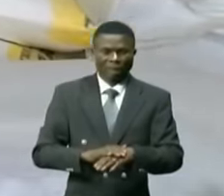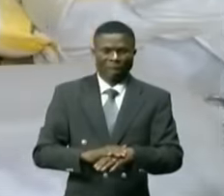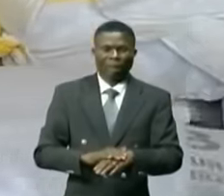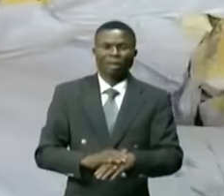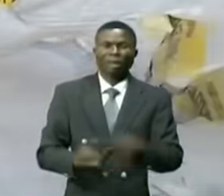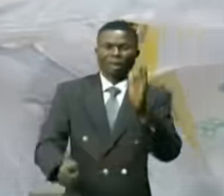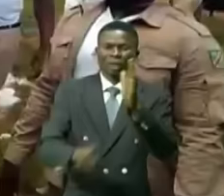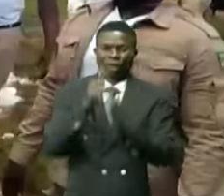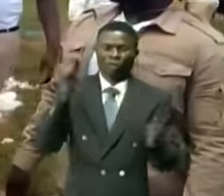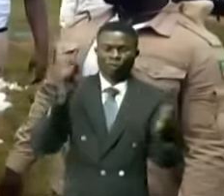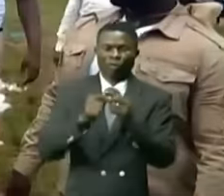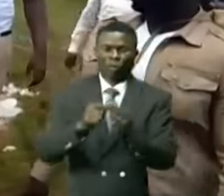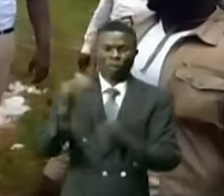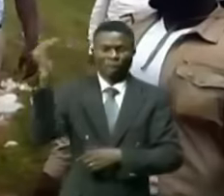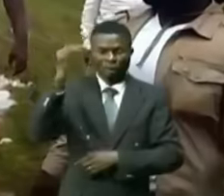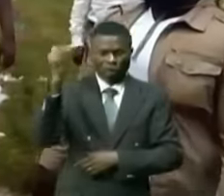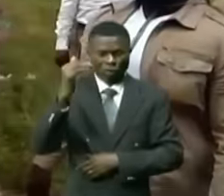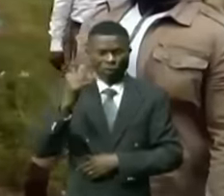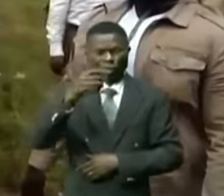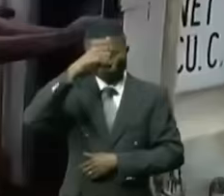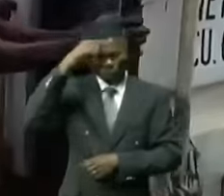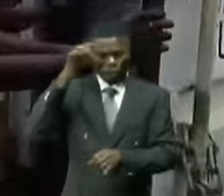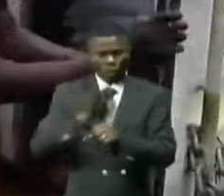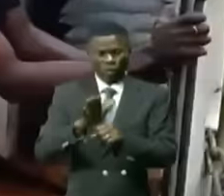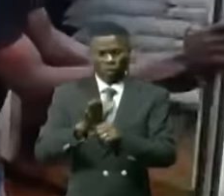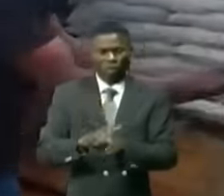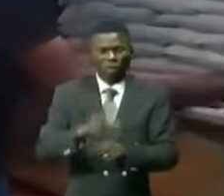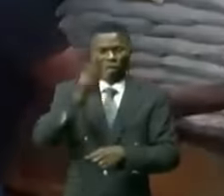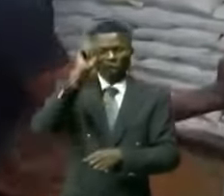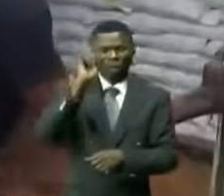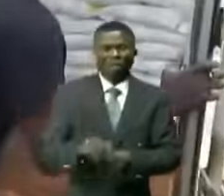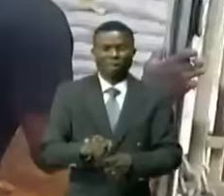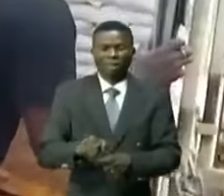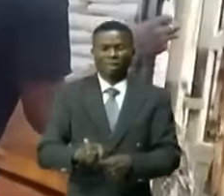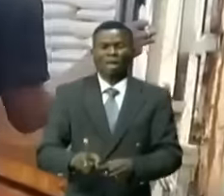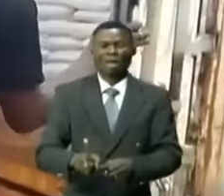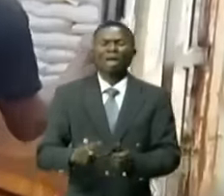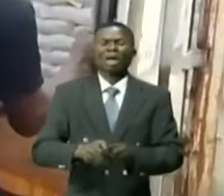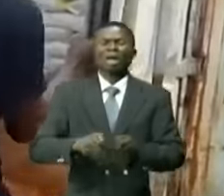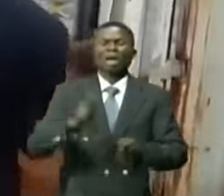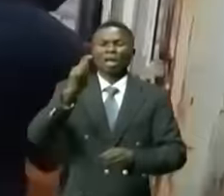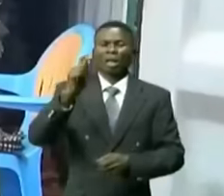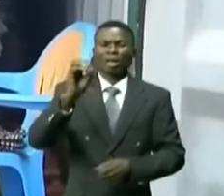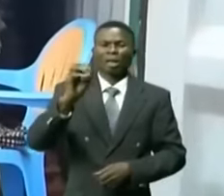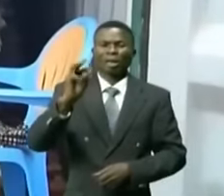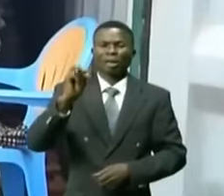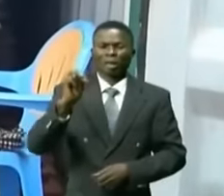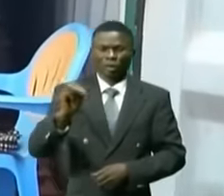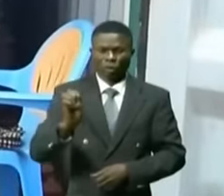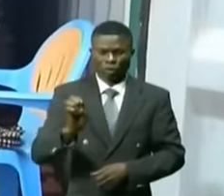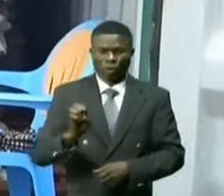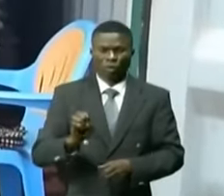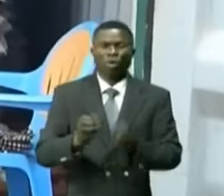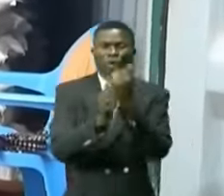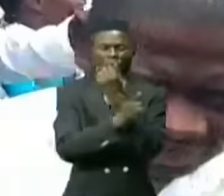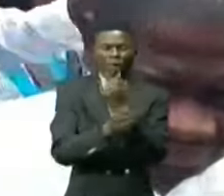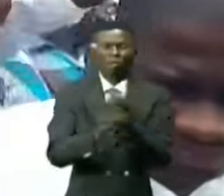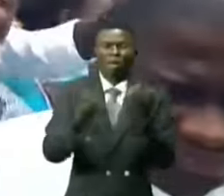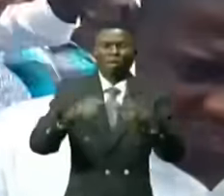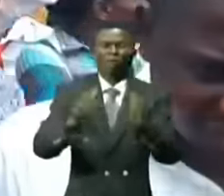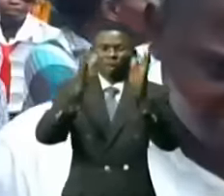et décembre. Après ce premier lot de 100 tonnes de sacs de 25 kilos à vendre auprès de 30 000 francs congolais le